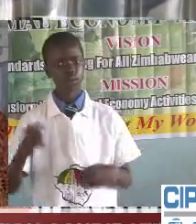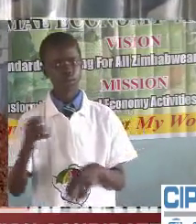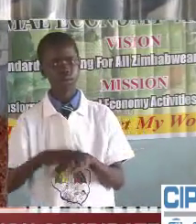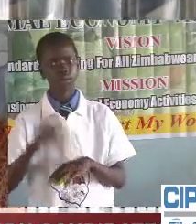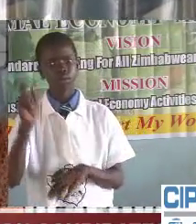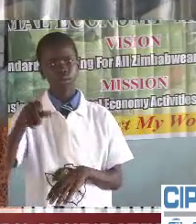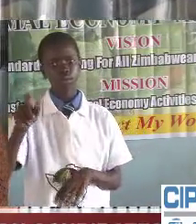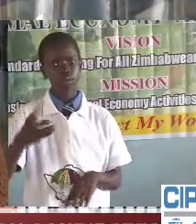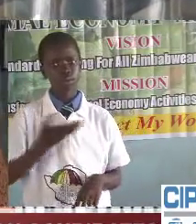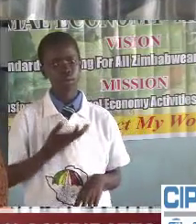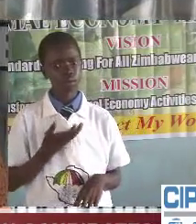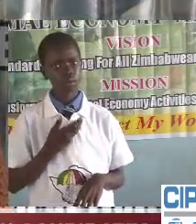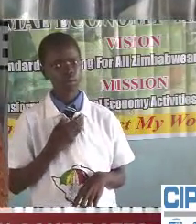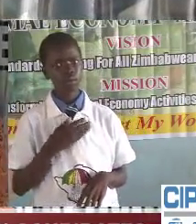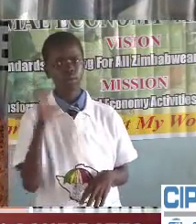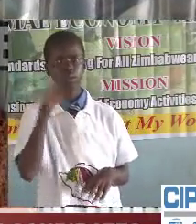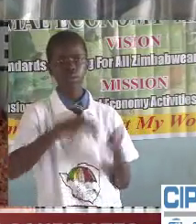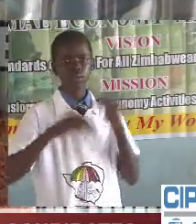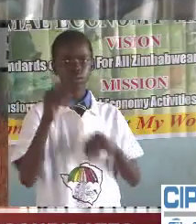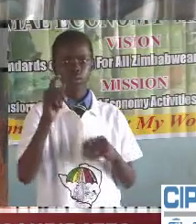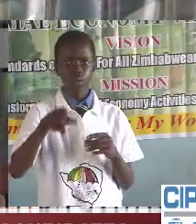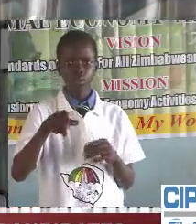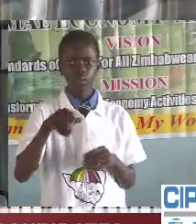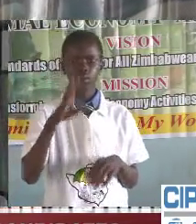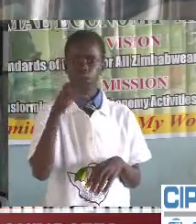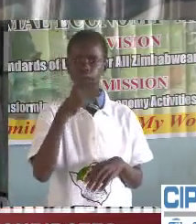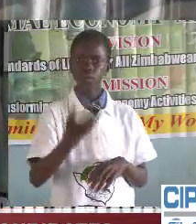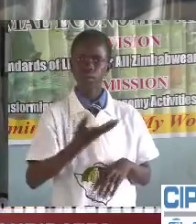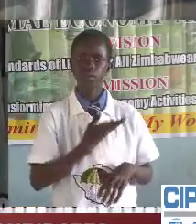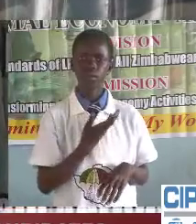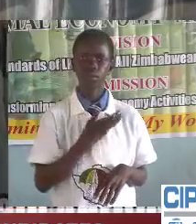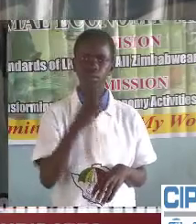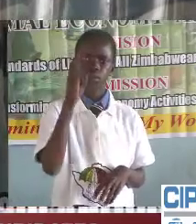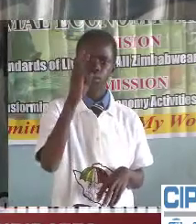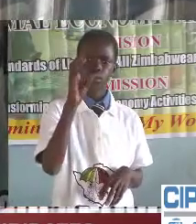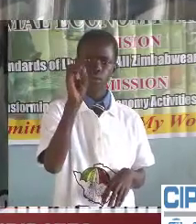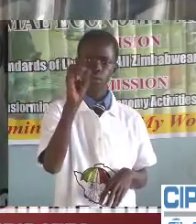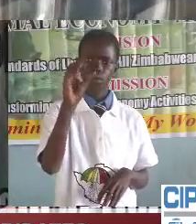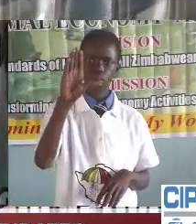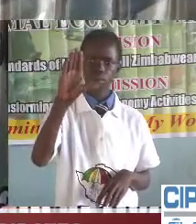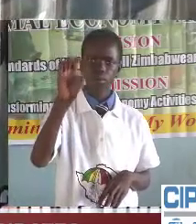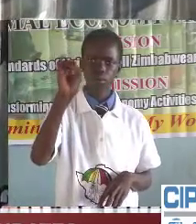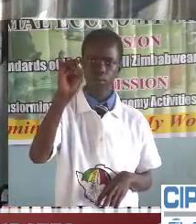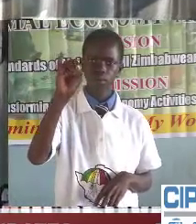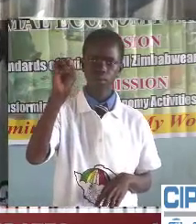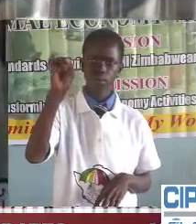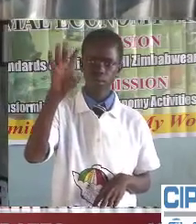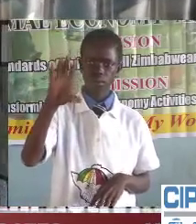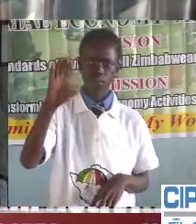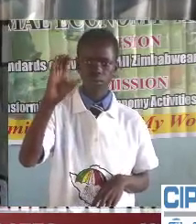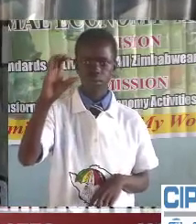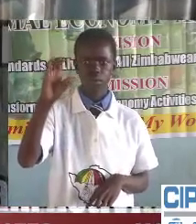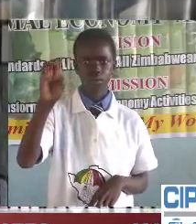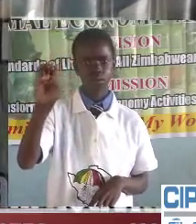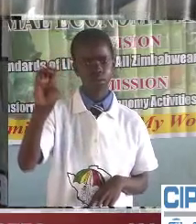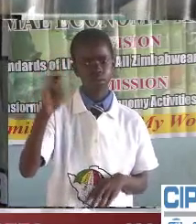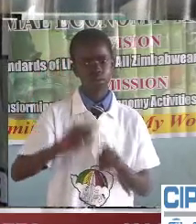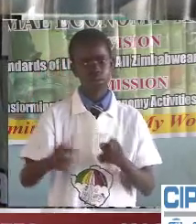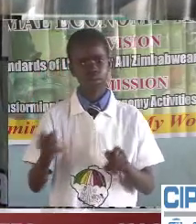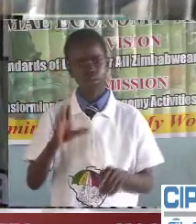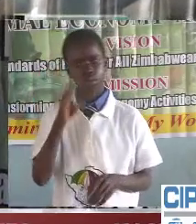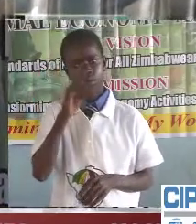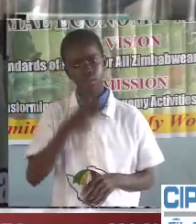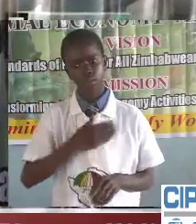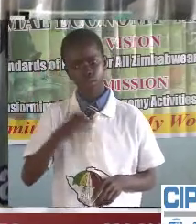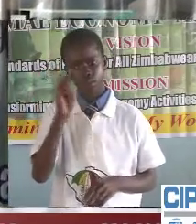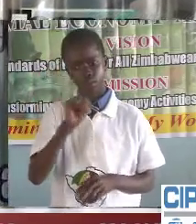vakupindurei maererano nezvavanga vachitaura. Tavanzwa vachitaura mapolicies avo avati zvona ivo vakange vapinda mukanzuru